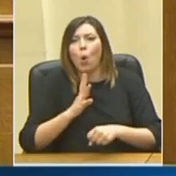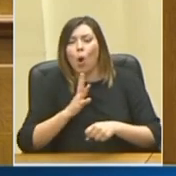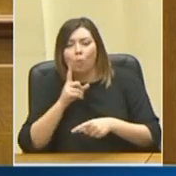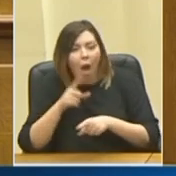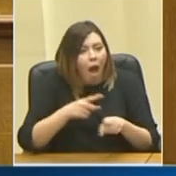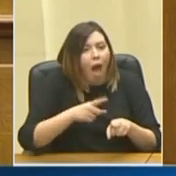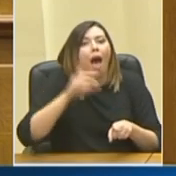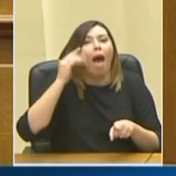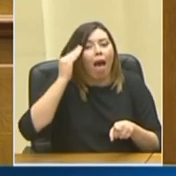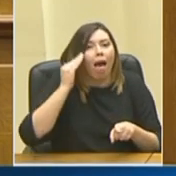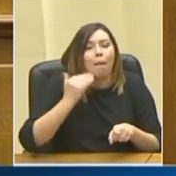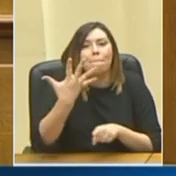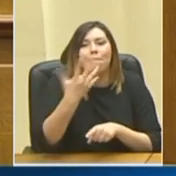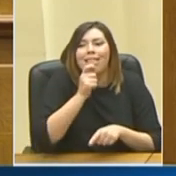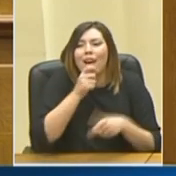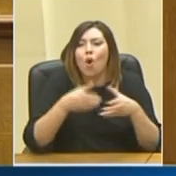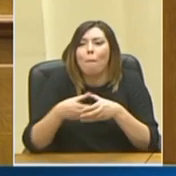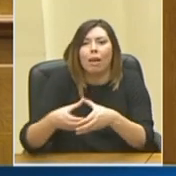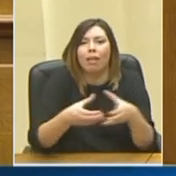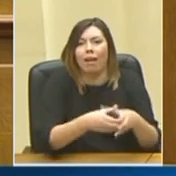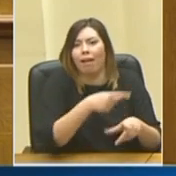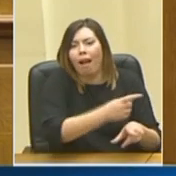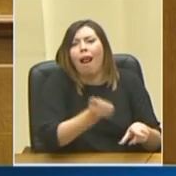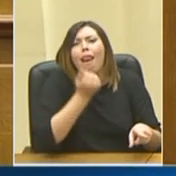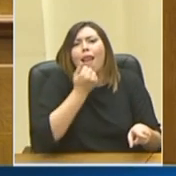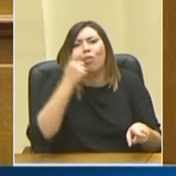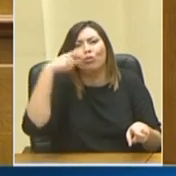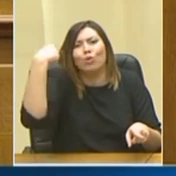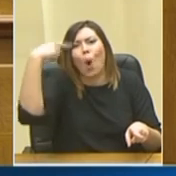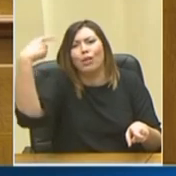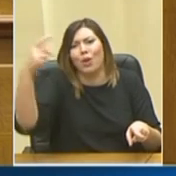είναι πεντακομματική η επόμενη Βουλή, αλλά κακώς το ονειρεύεται, διότι θα